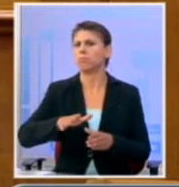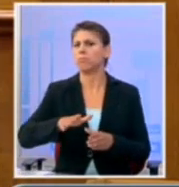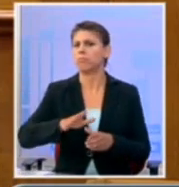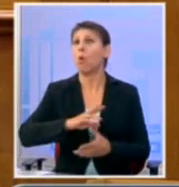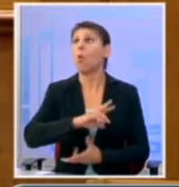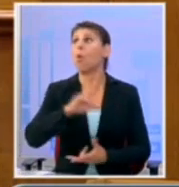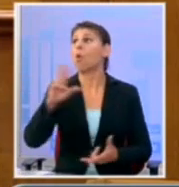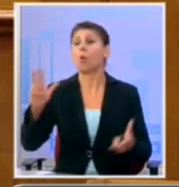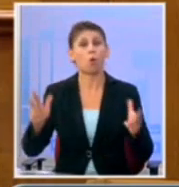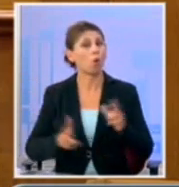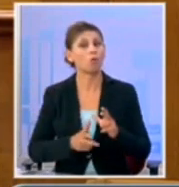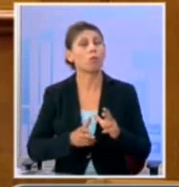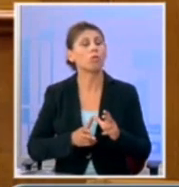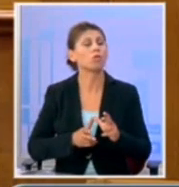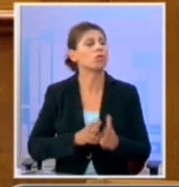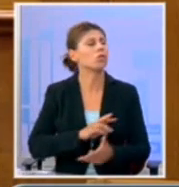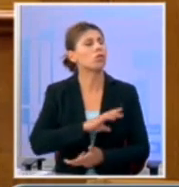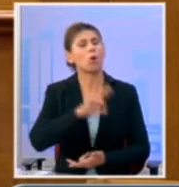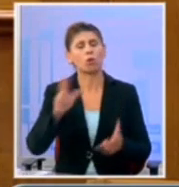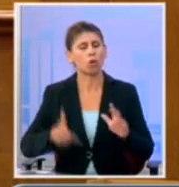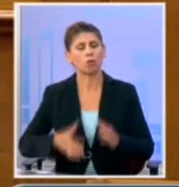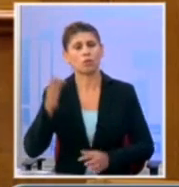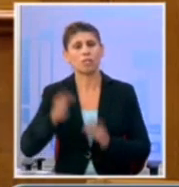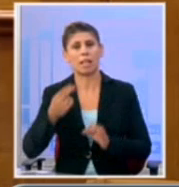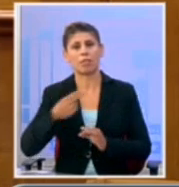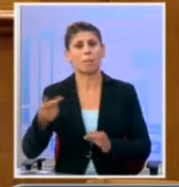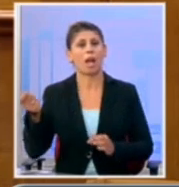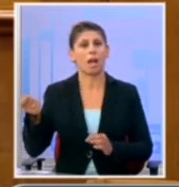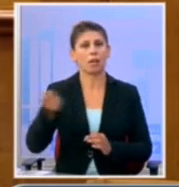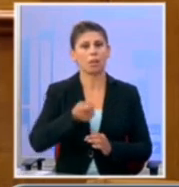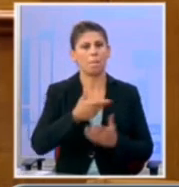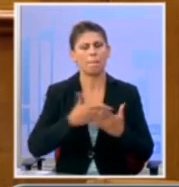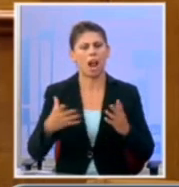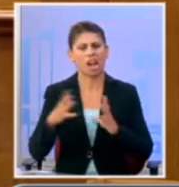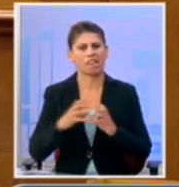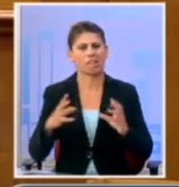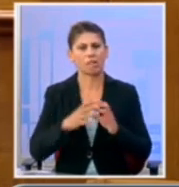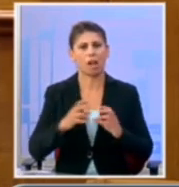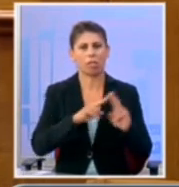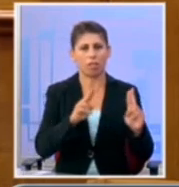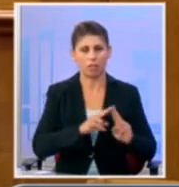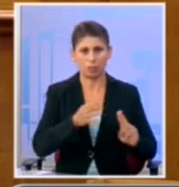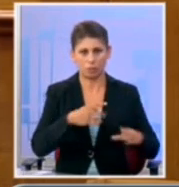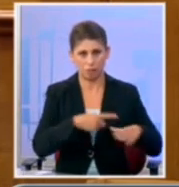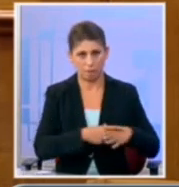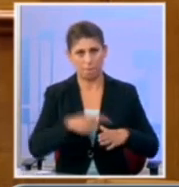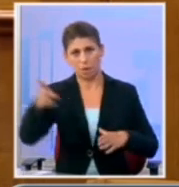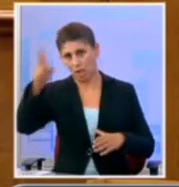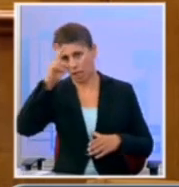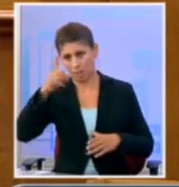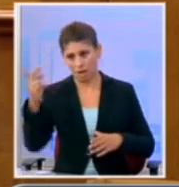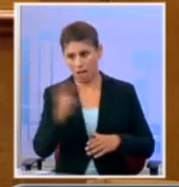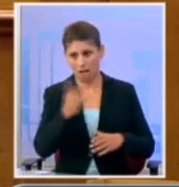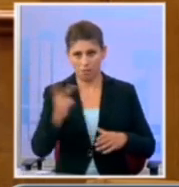όλος ο κόσμος, παντού συζητάει για το χρέος. Γίνεται ένας τεράστιος καυγάς μεταξύ του Δουνουτού και της Γερμανίας.